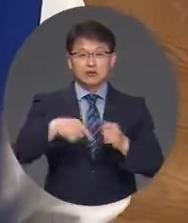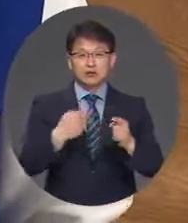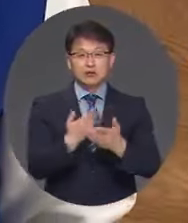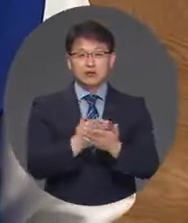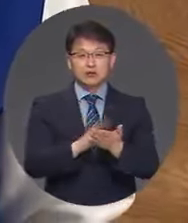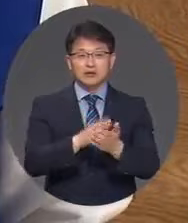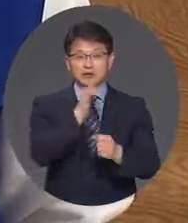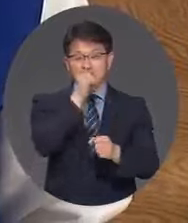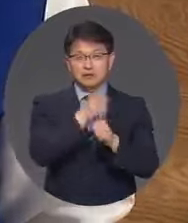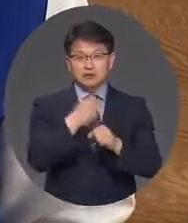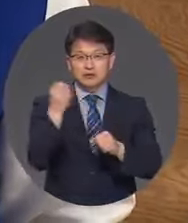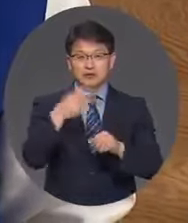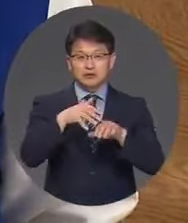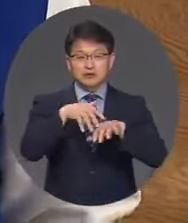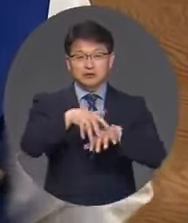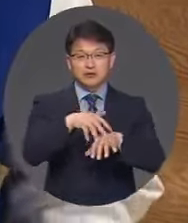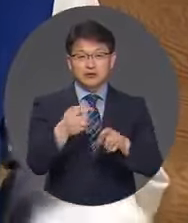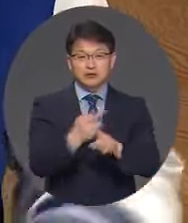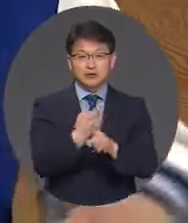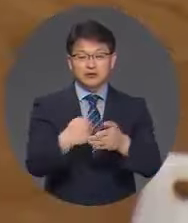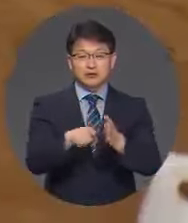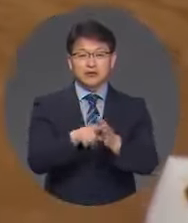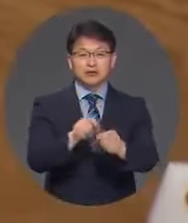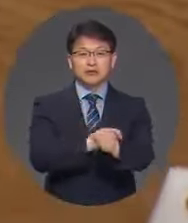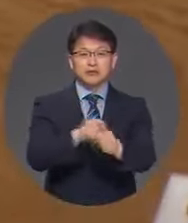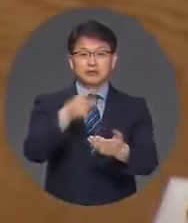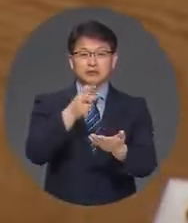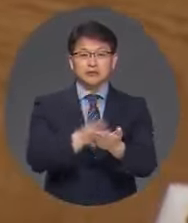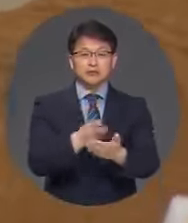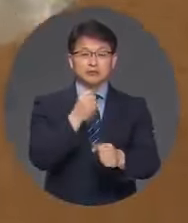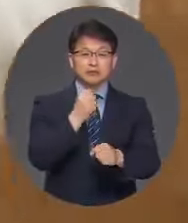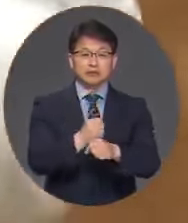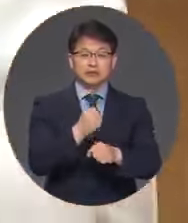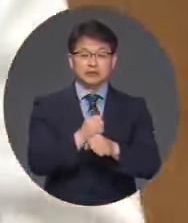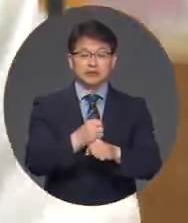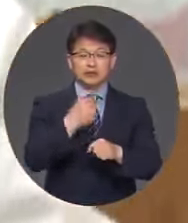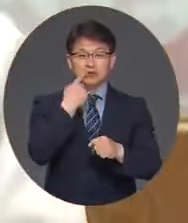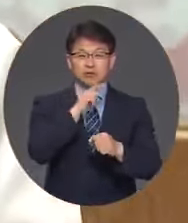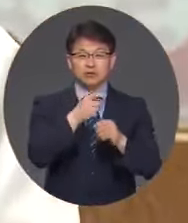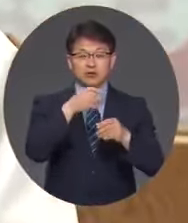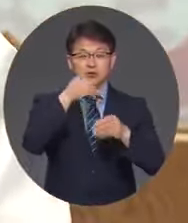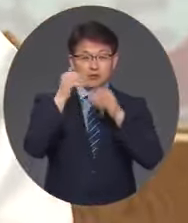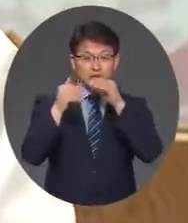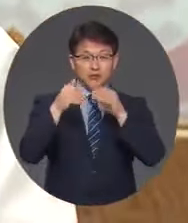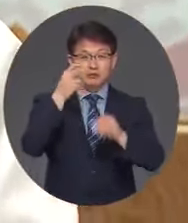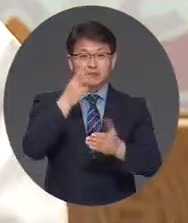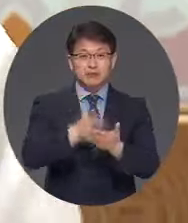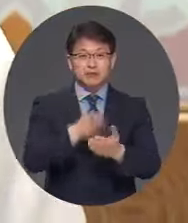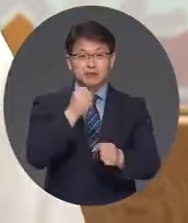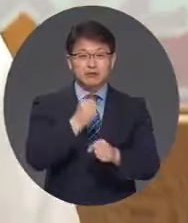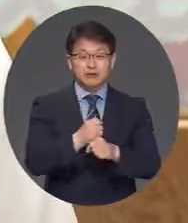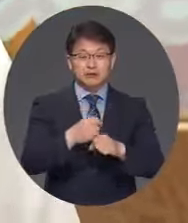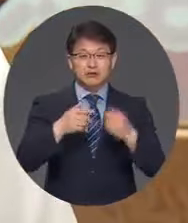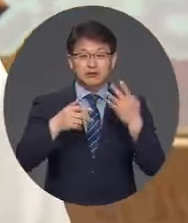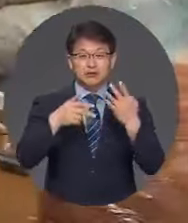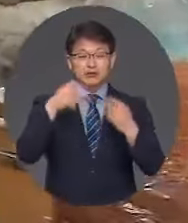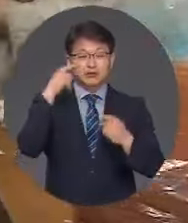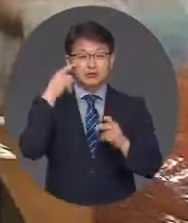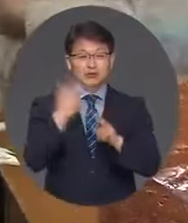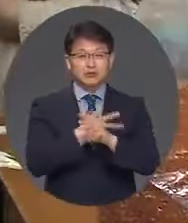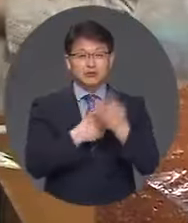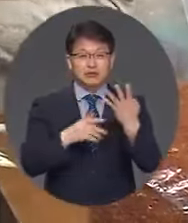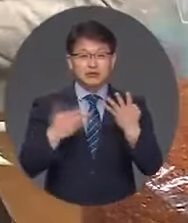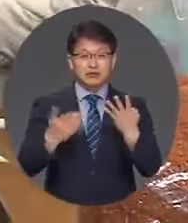개선과 재구조화를 위한 특별법 제정입니다. 또 노란봉투법 제정과 주 4일제 도입